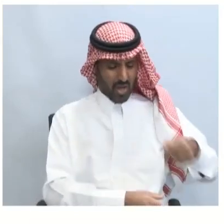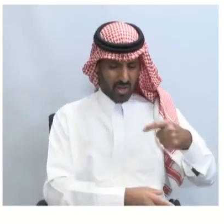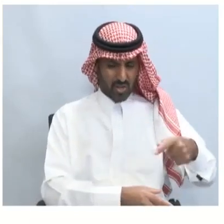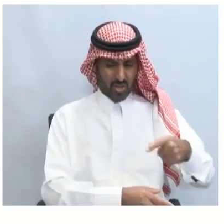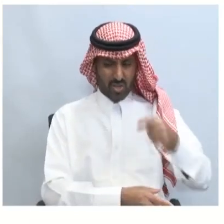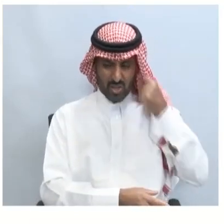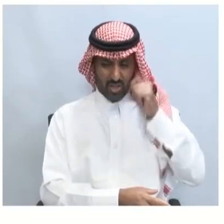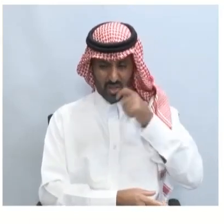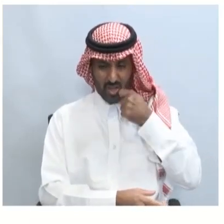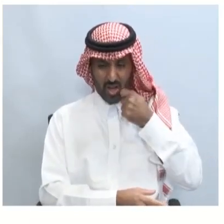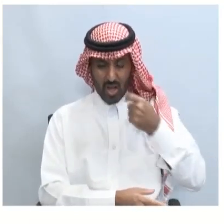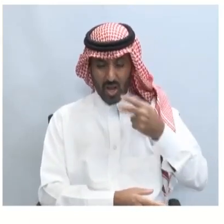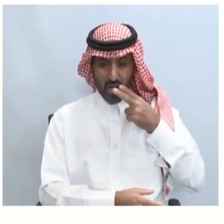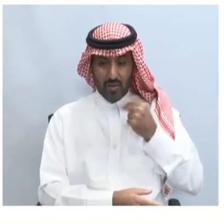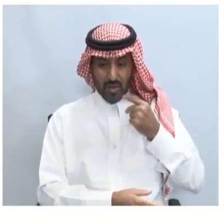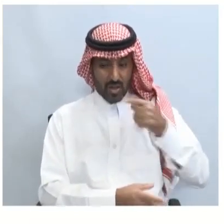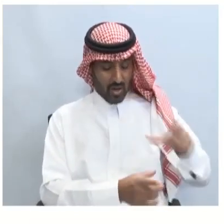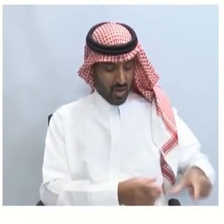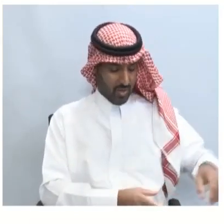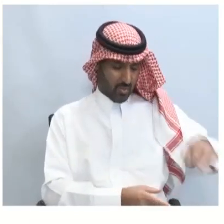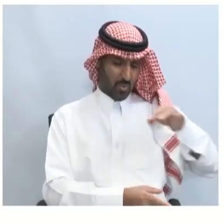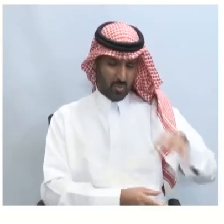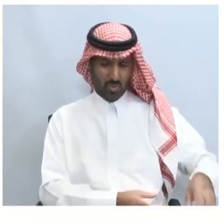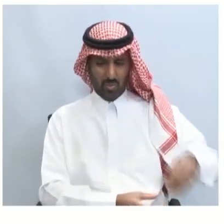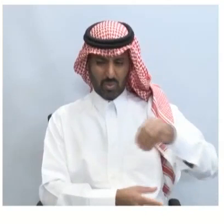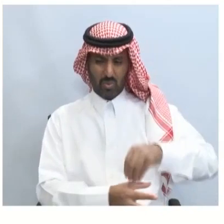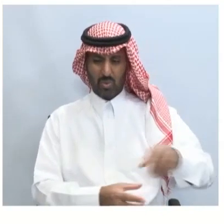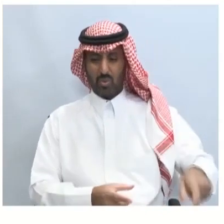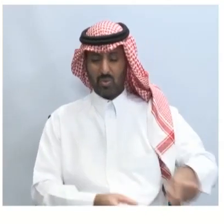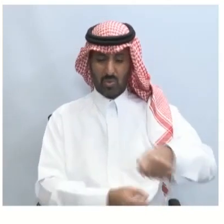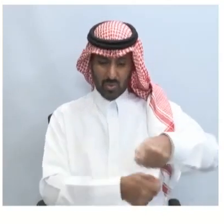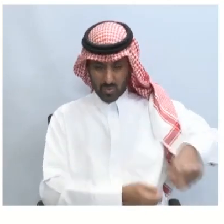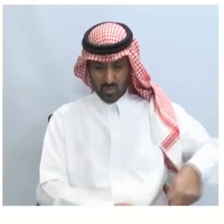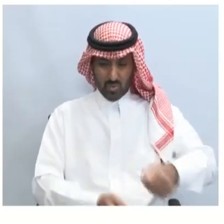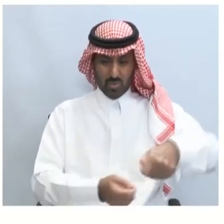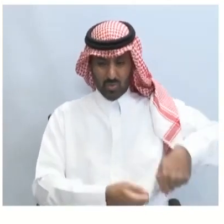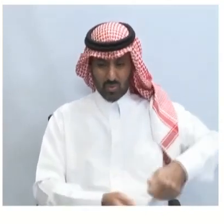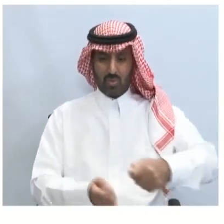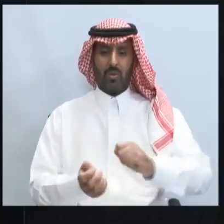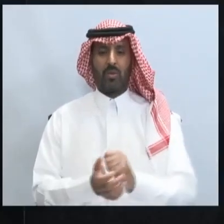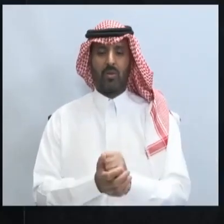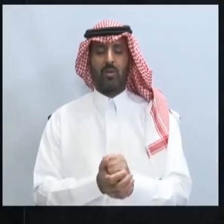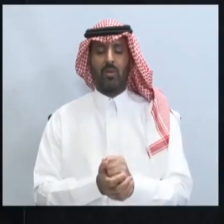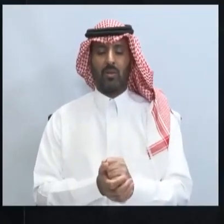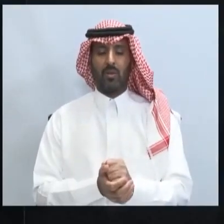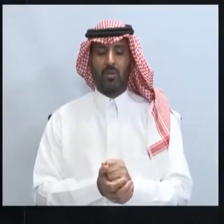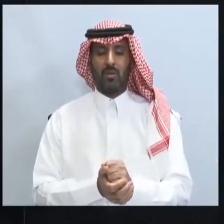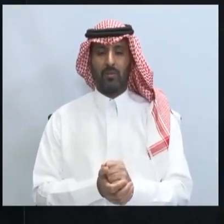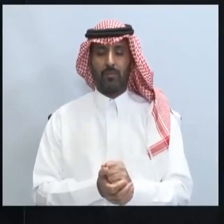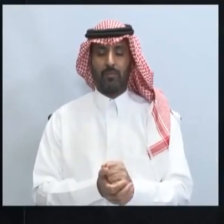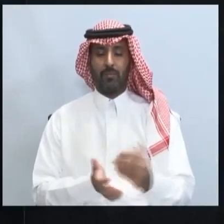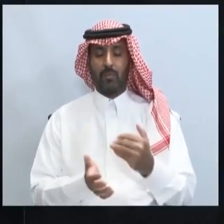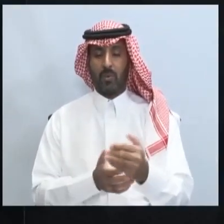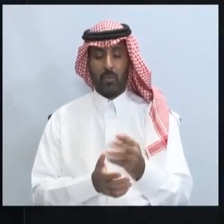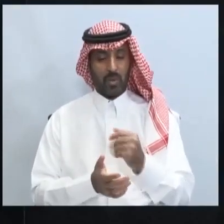رجال النظافه او البلديه او غير ذلك يتعبهم وغير ذلك وشو هذا المنظر